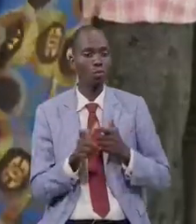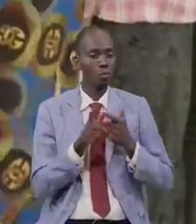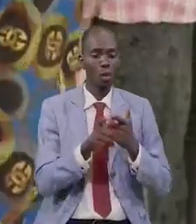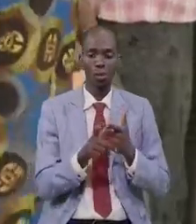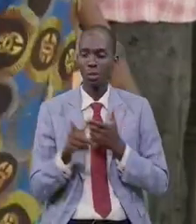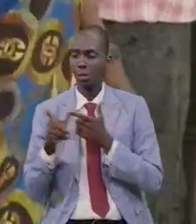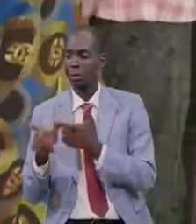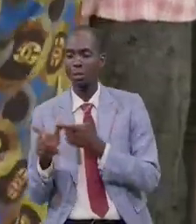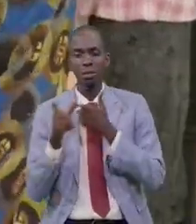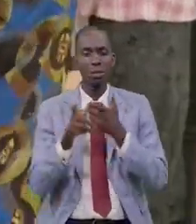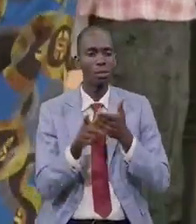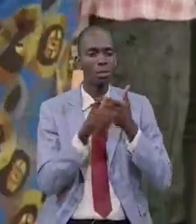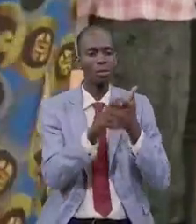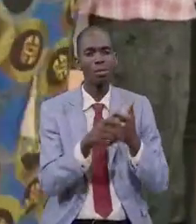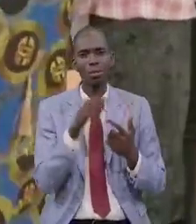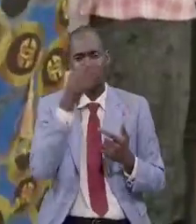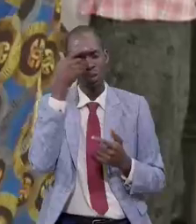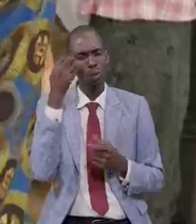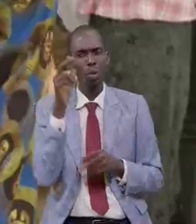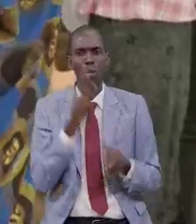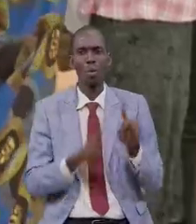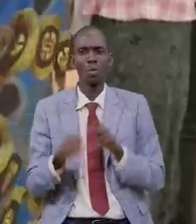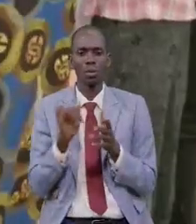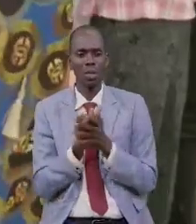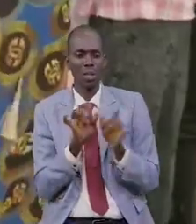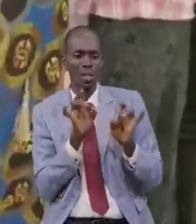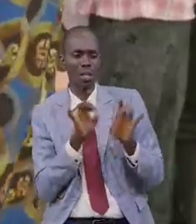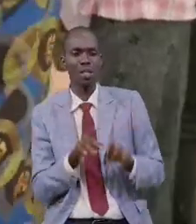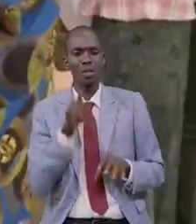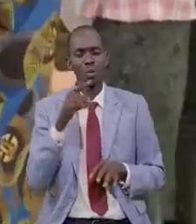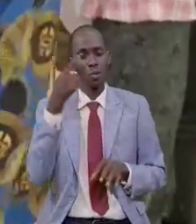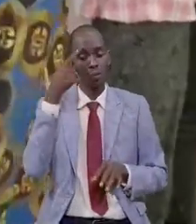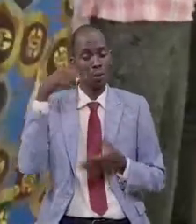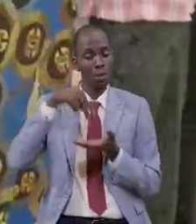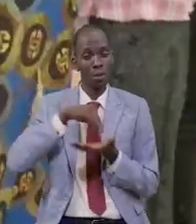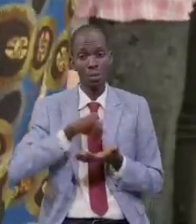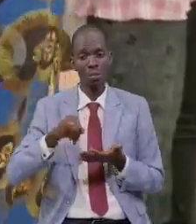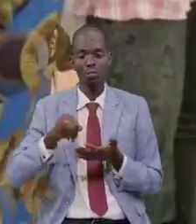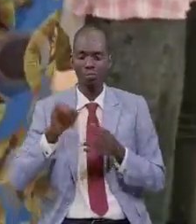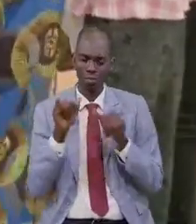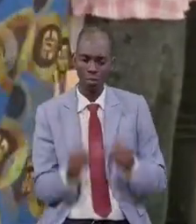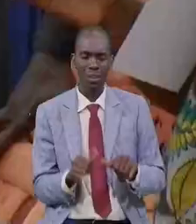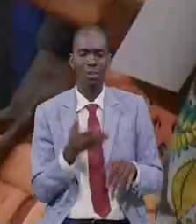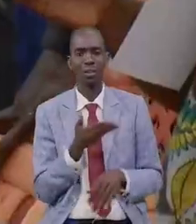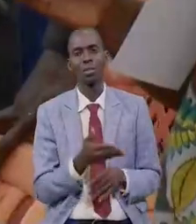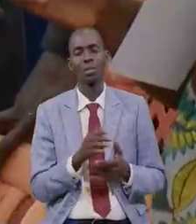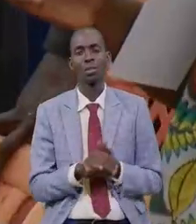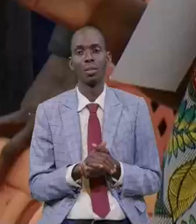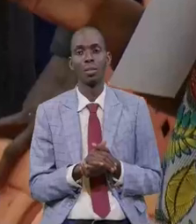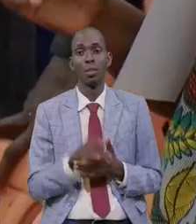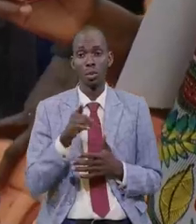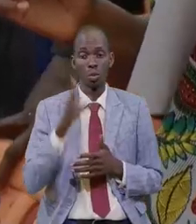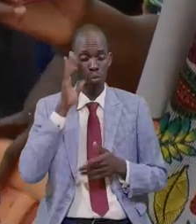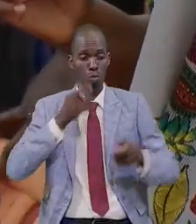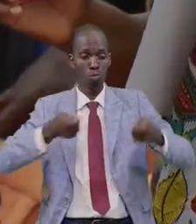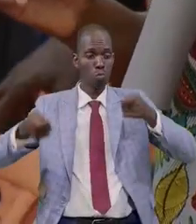là à cause de ceux qui te rahissent rasent ta fermeté tiens ferme tu